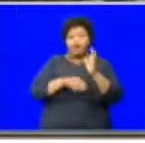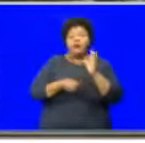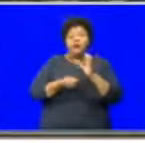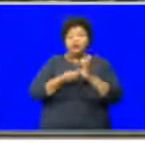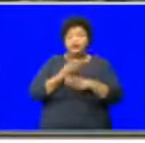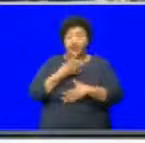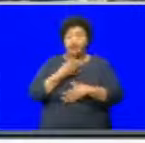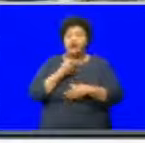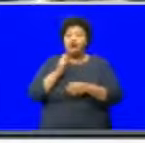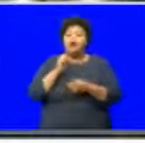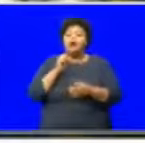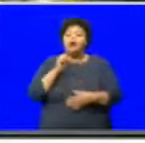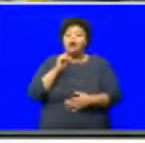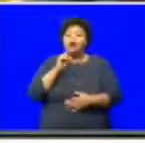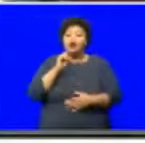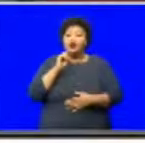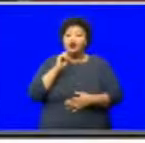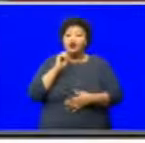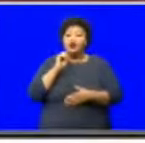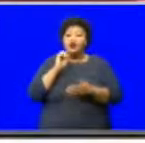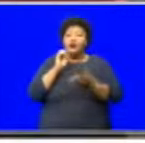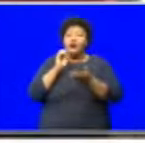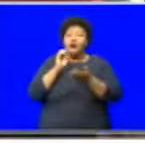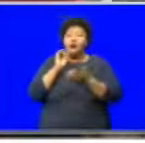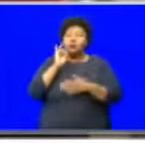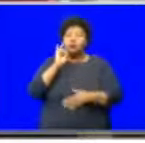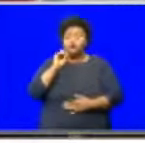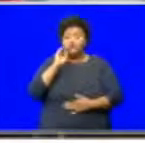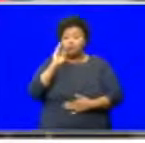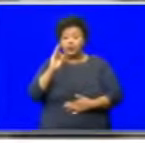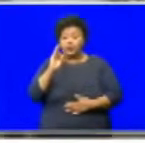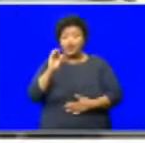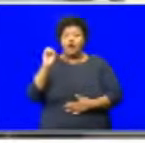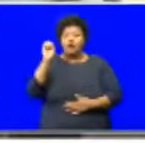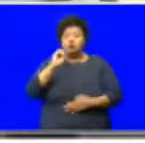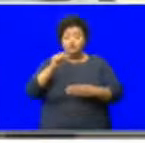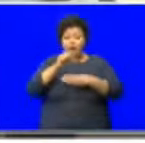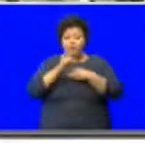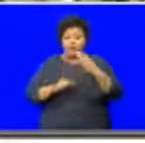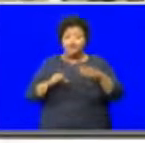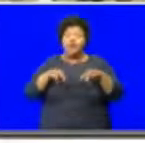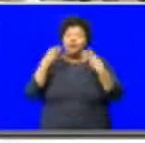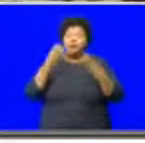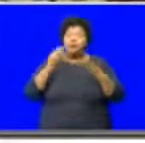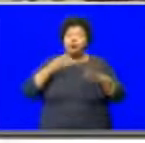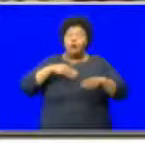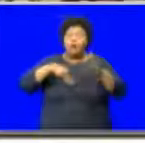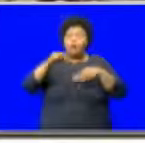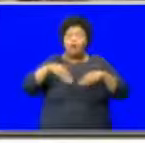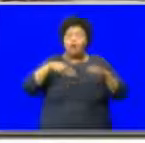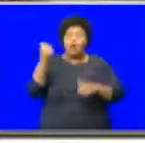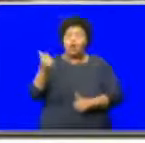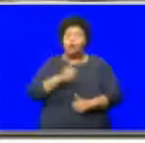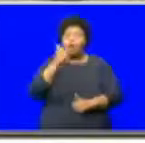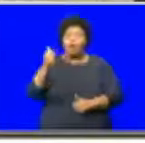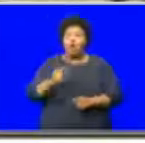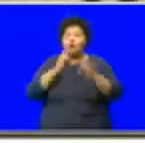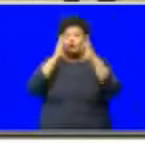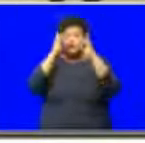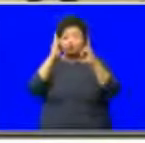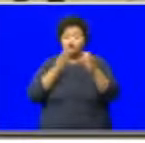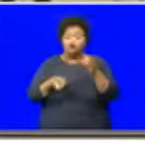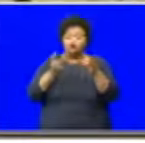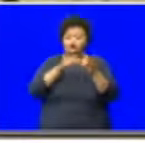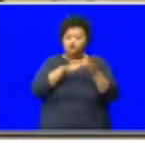inyoni ngalokunjalo nebalandzeli batawubuyela etinkundleni tekudlala. Uqhubeke wakhuthaza abalandzeli ukuthi bawugomele lo mkhuhlane.